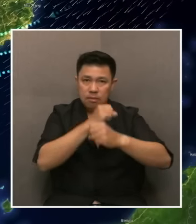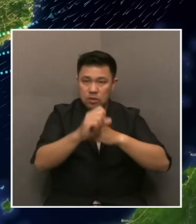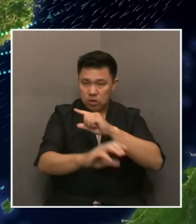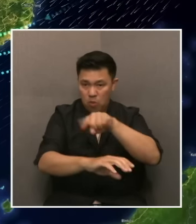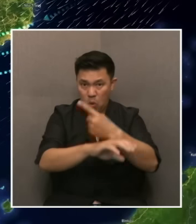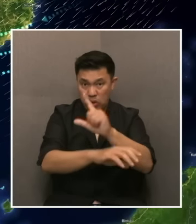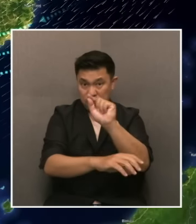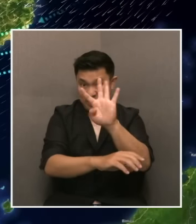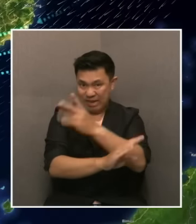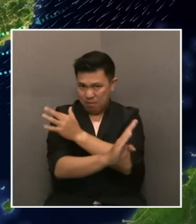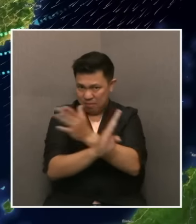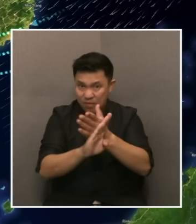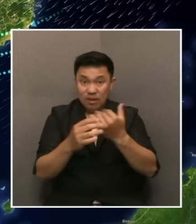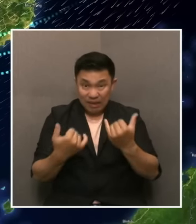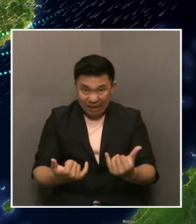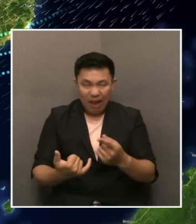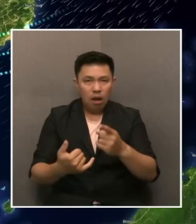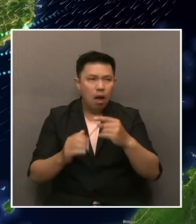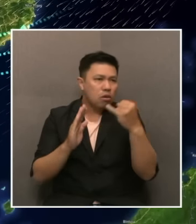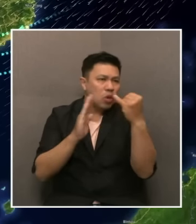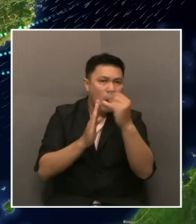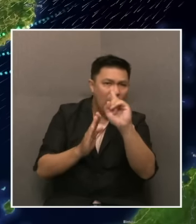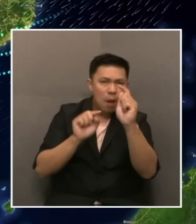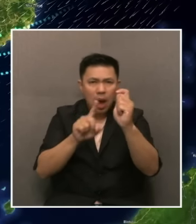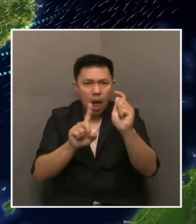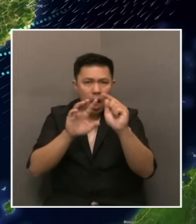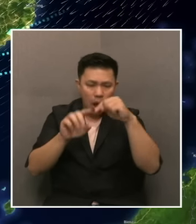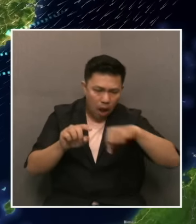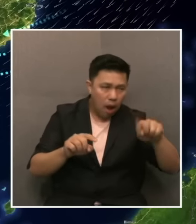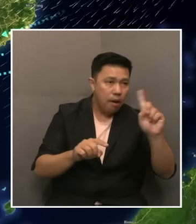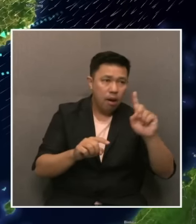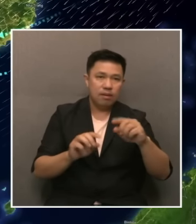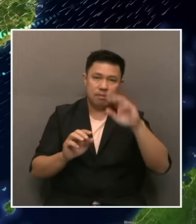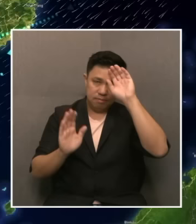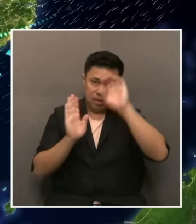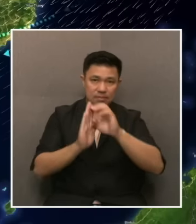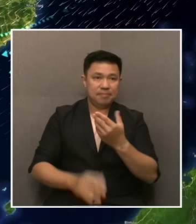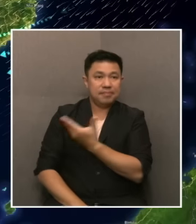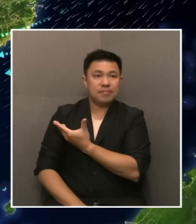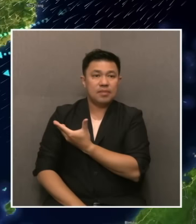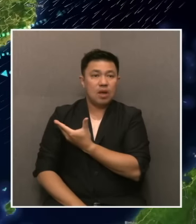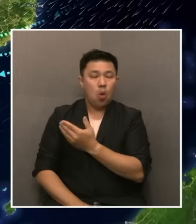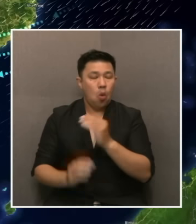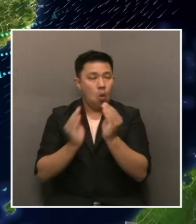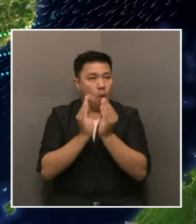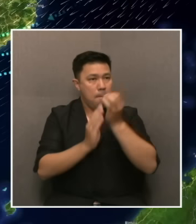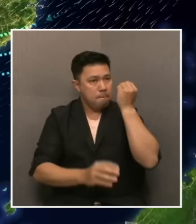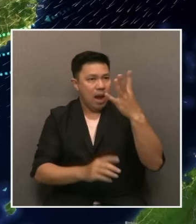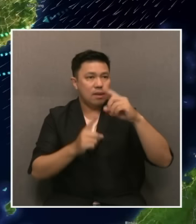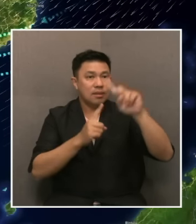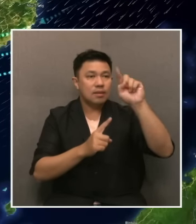ชั่โทผ่านมากัหน่อยวอยู่ใพืนที่ไหนบ้างนะ ขึนให้หน้าจ่อนนเลยนะครับสูงมากเลยนะครับที่